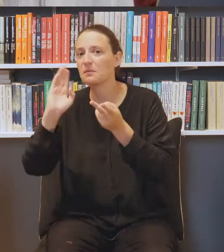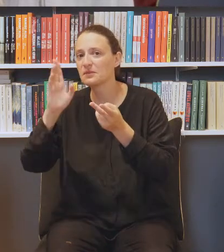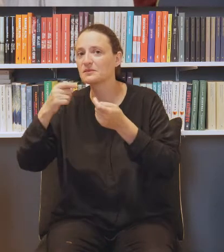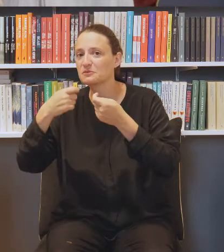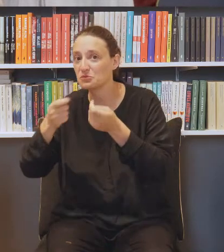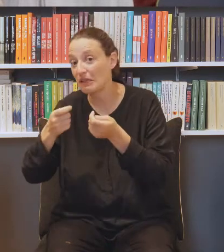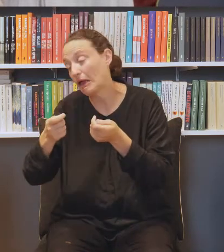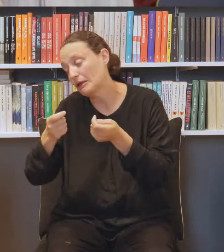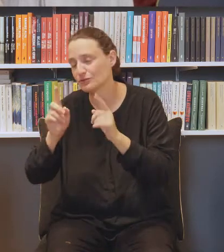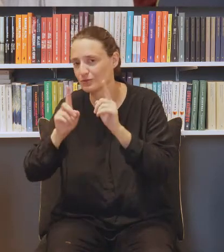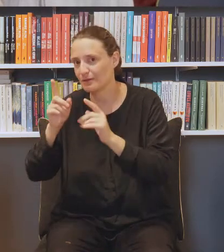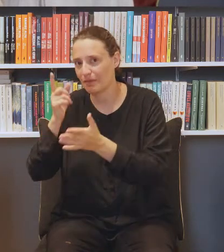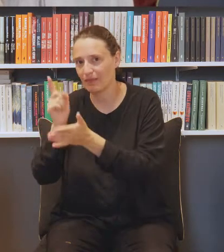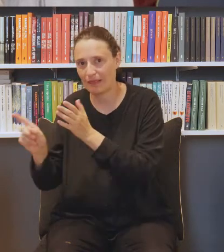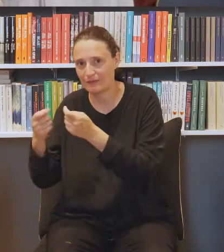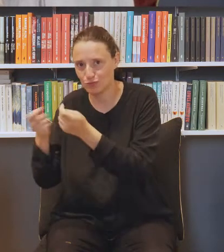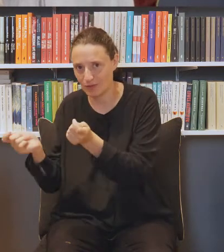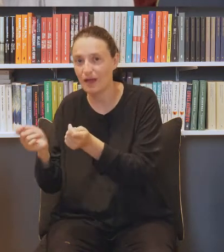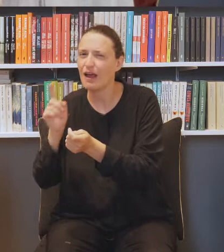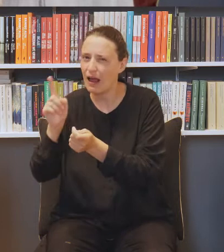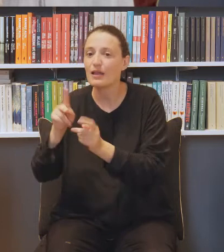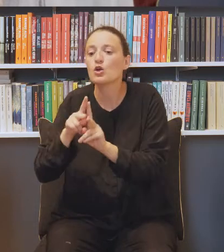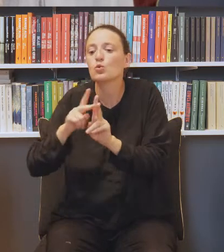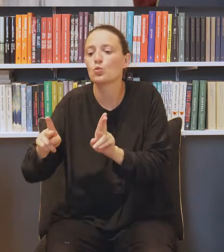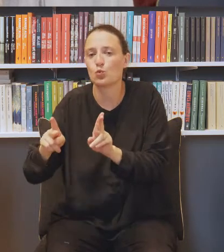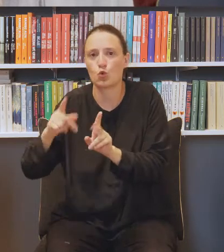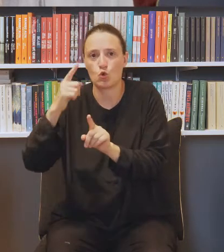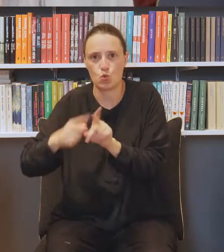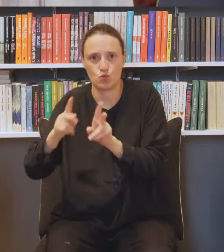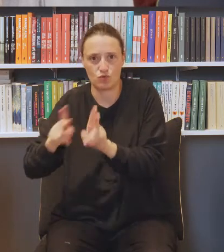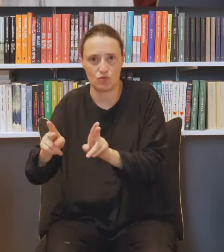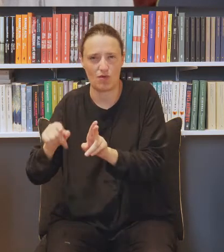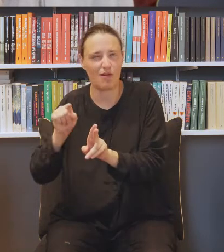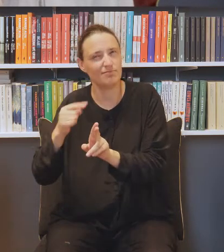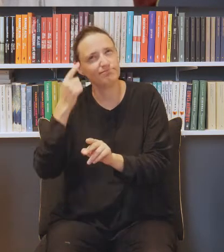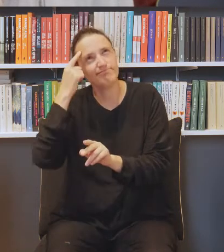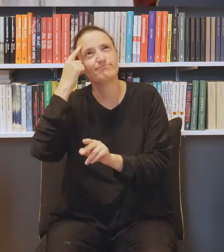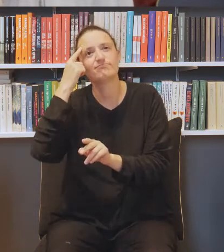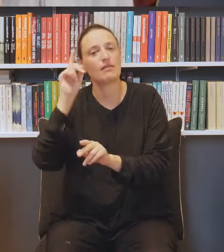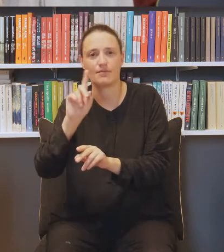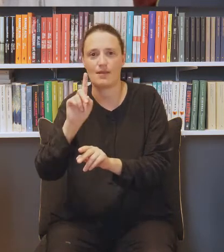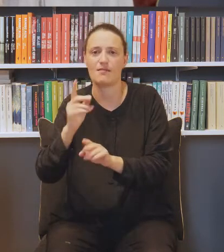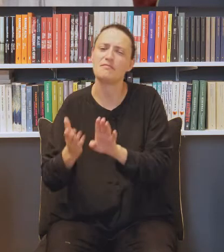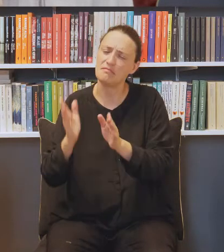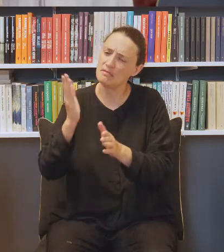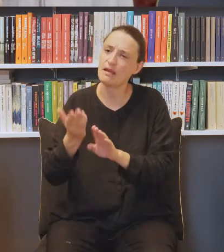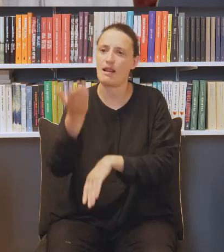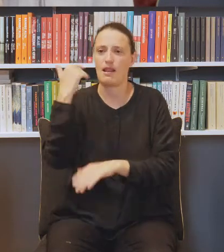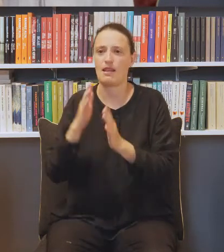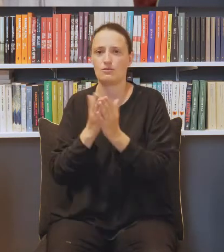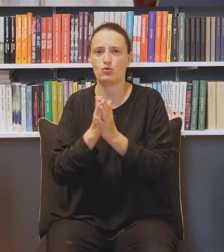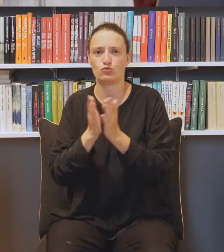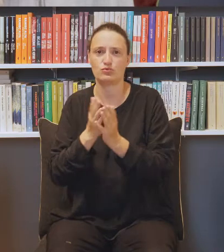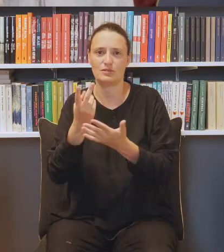się albo się nie sprzedaje, ale ona jest taka krótkoterminowa, więc stwierdziłem, że będę też czytał książki z lat poprzednich, nie tylko